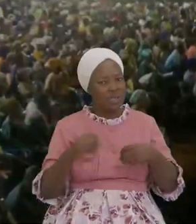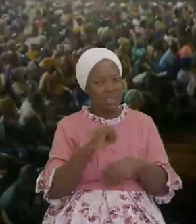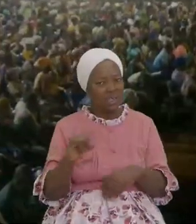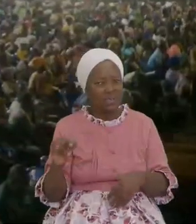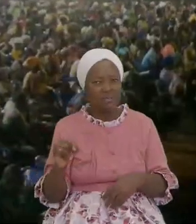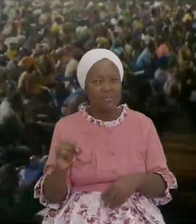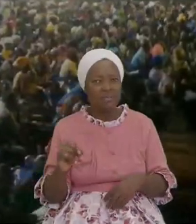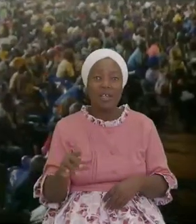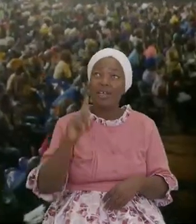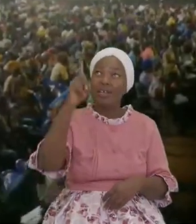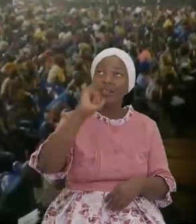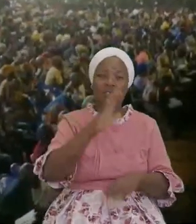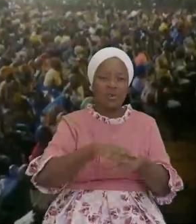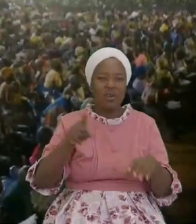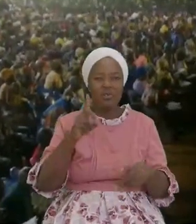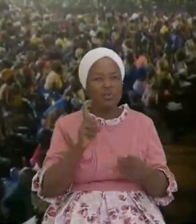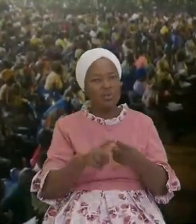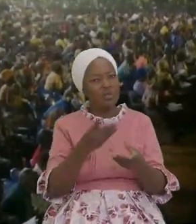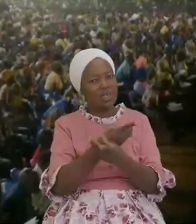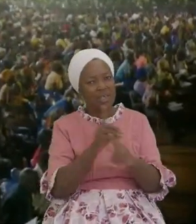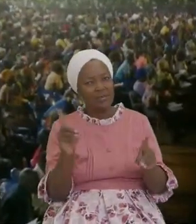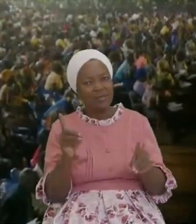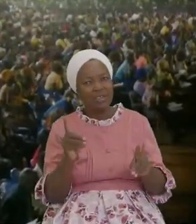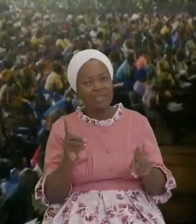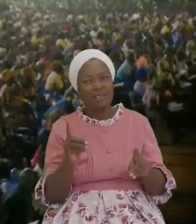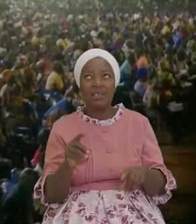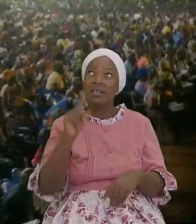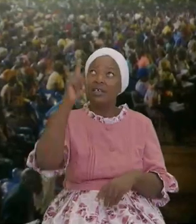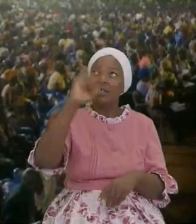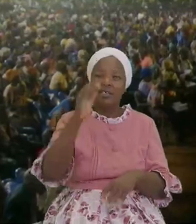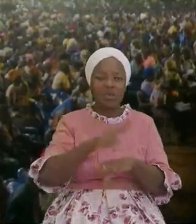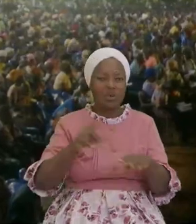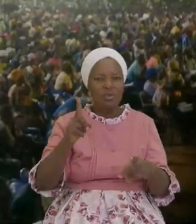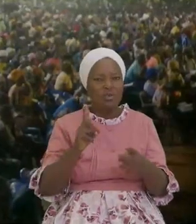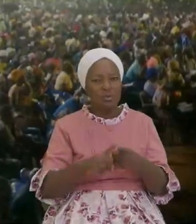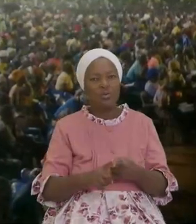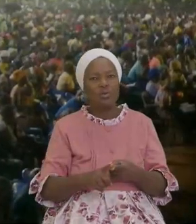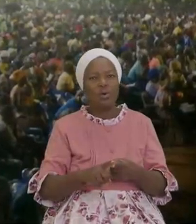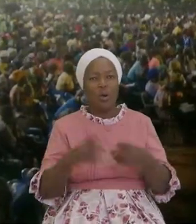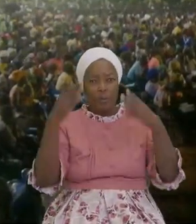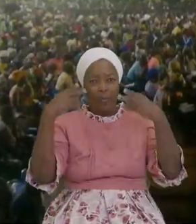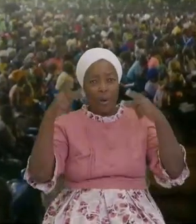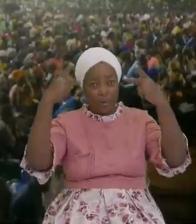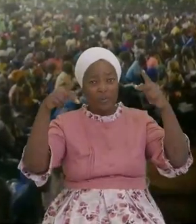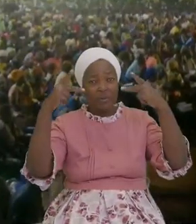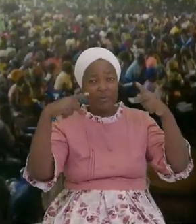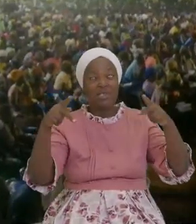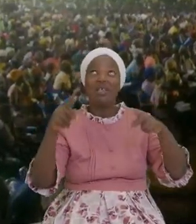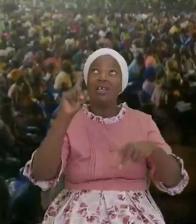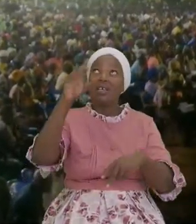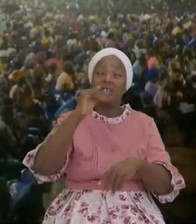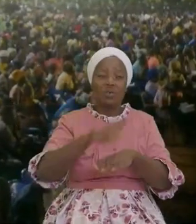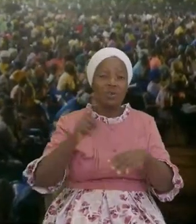Il t'appelle à la guérison. Il t'appelle à la délivrance. Il t'appelle à